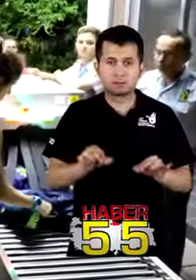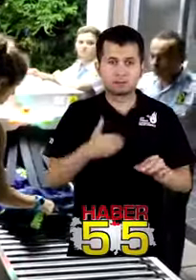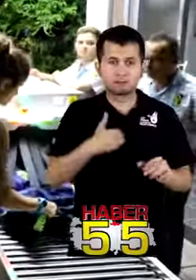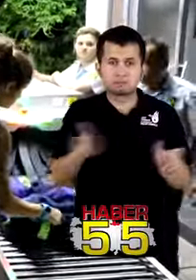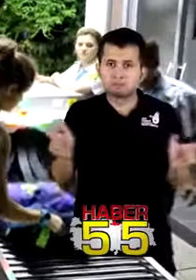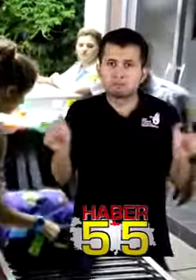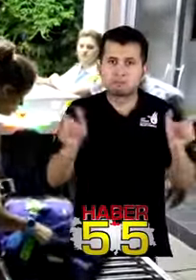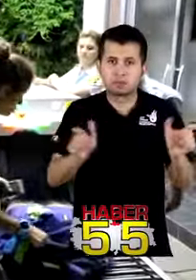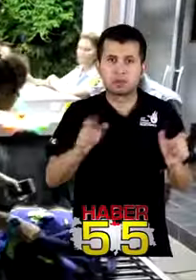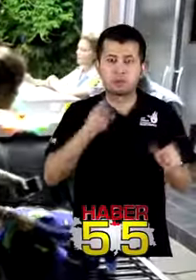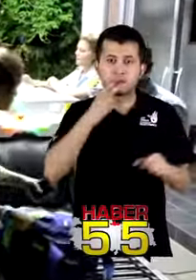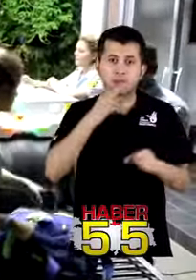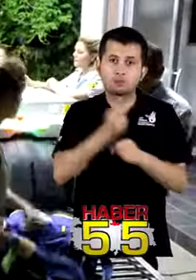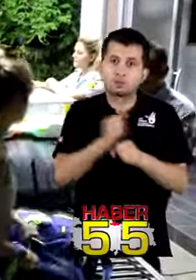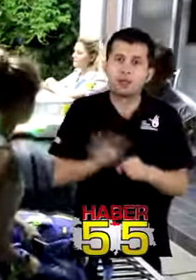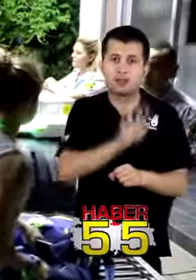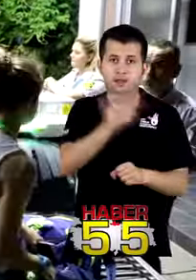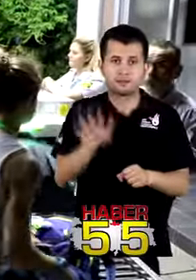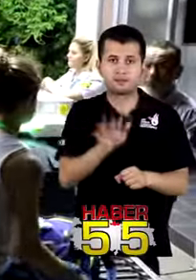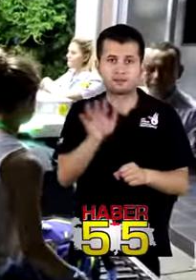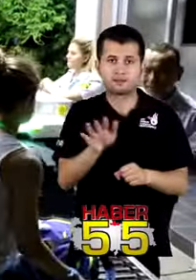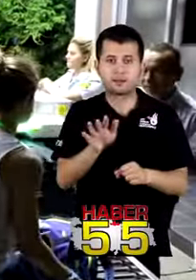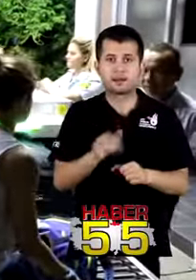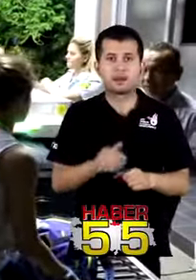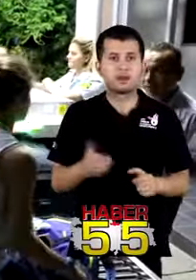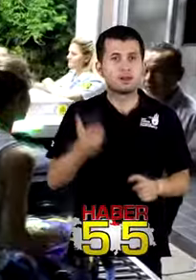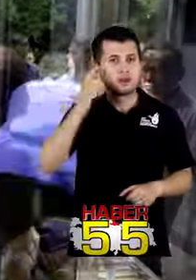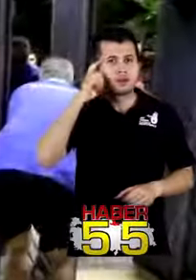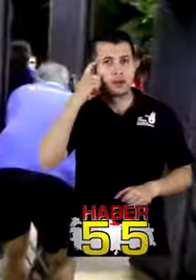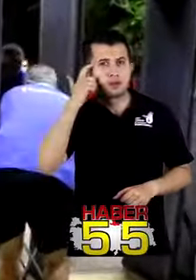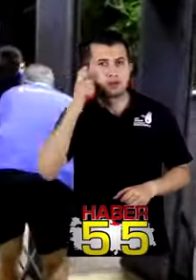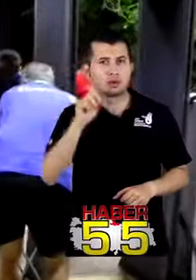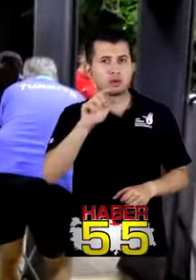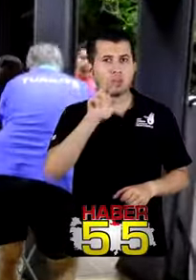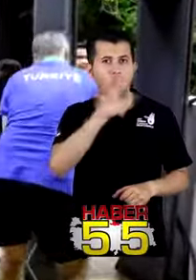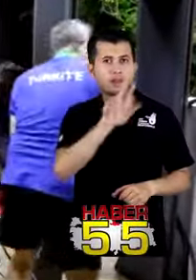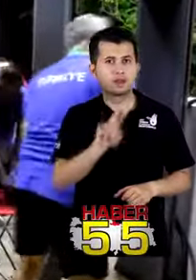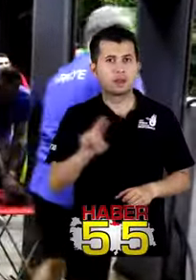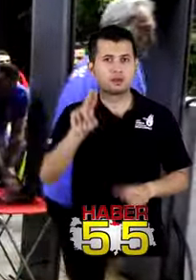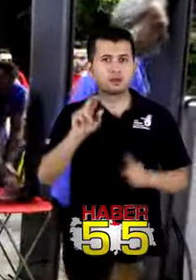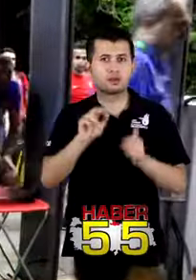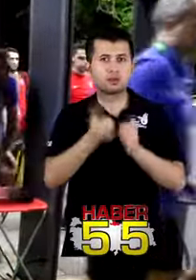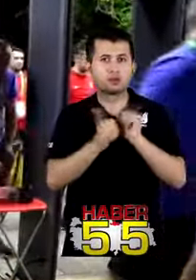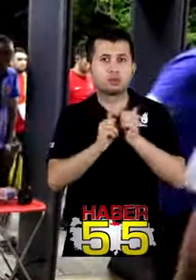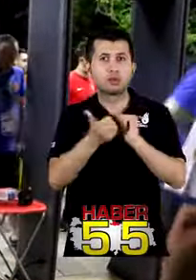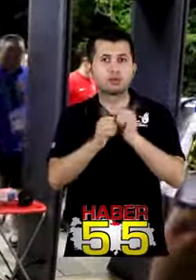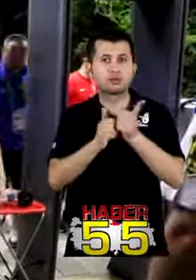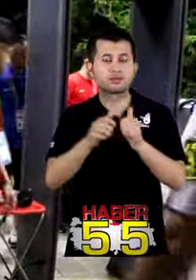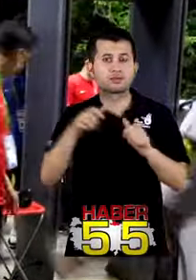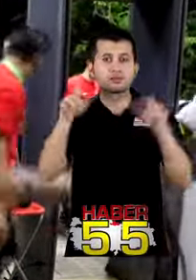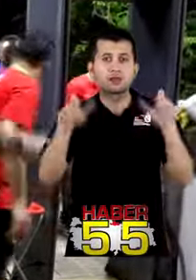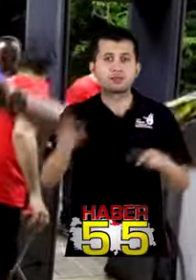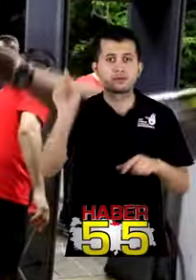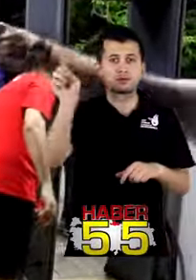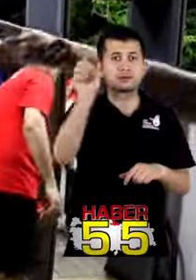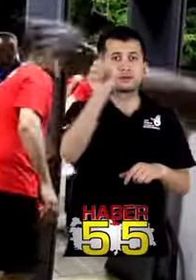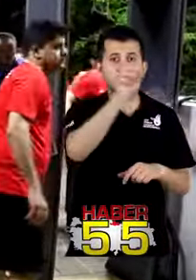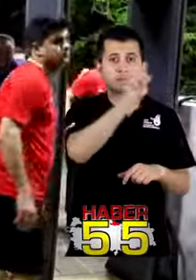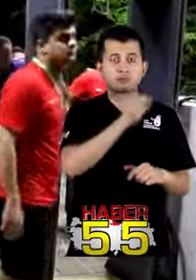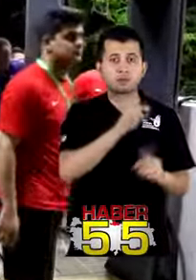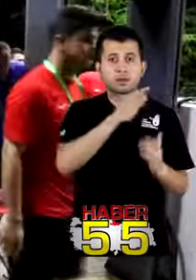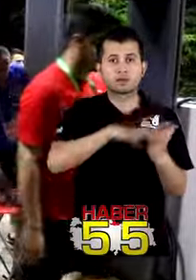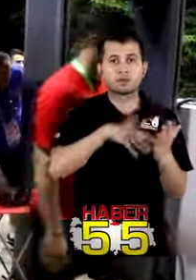tedbirlerimizi il genelinde almış bulunuyoruz. Tahminen 37 spor tesisi tesisinde